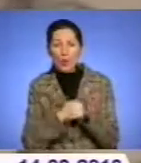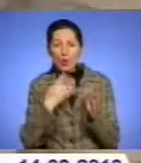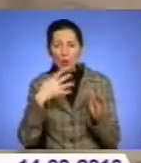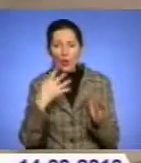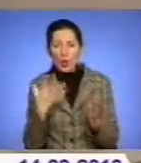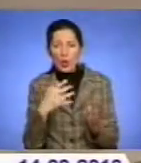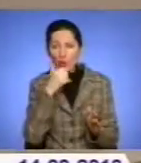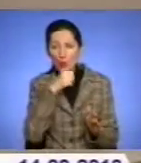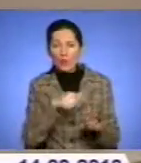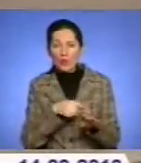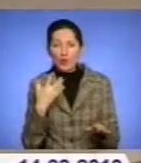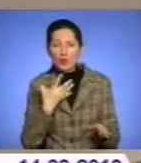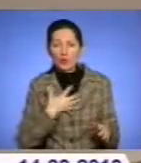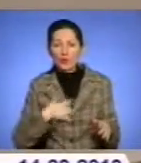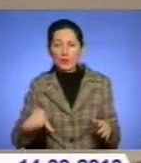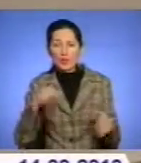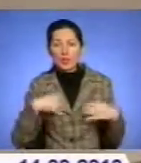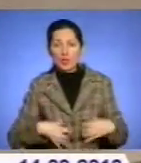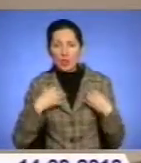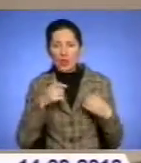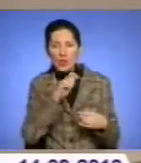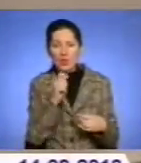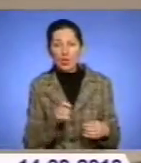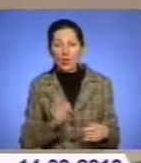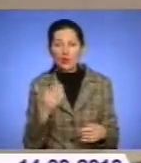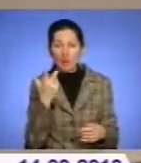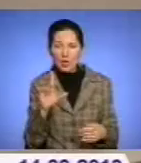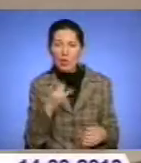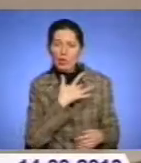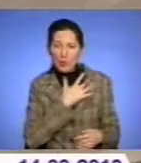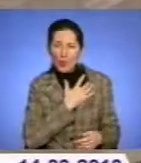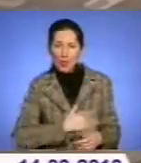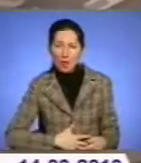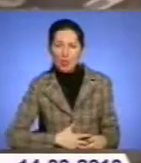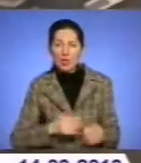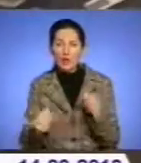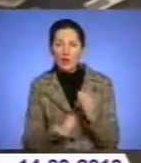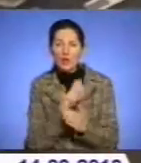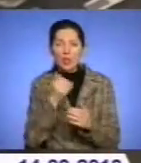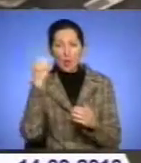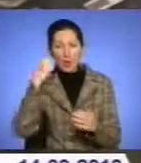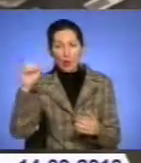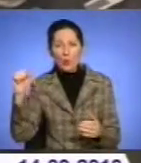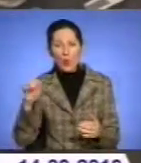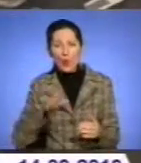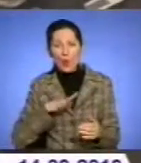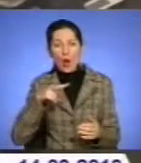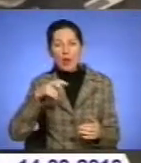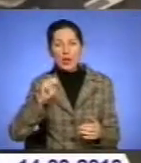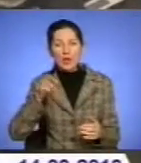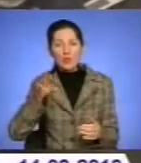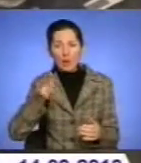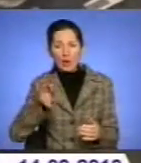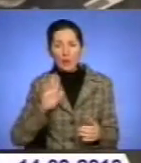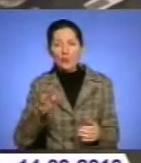війни. На фронті був тричі ранений. Звістка про перемогу застала Олексія Романенка у Латвії. А невдовзі йому випала честь бути